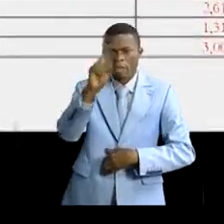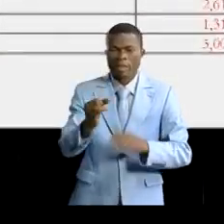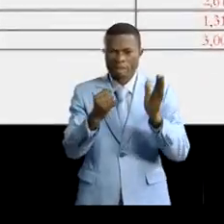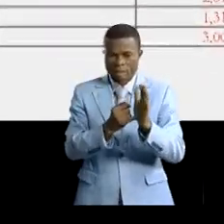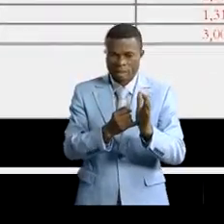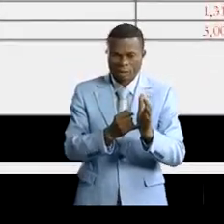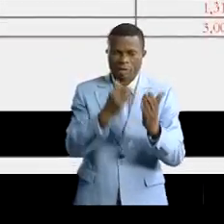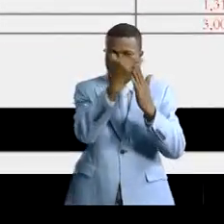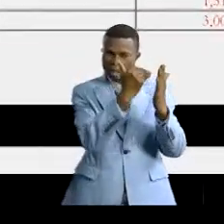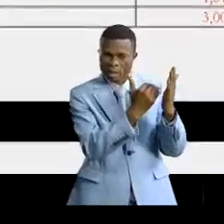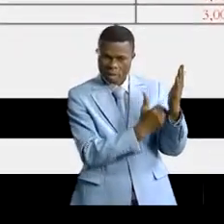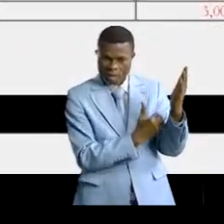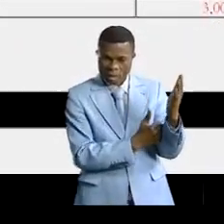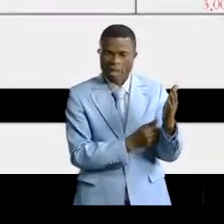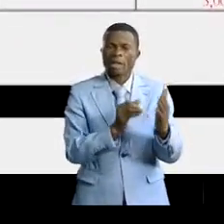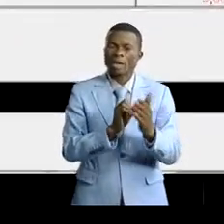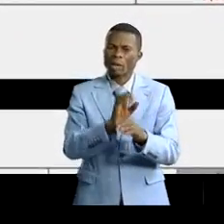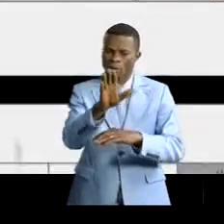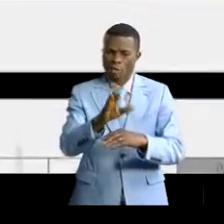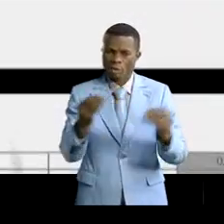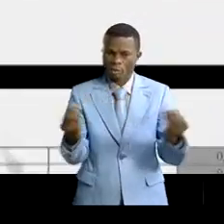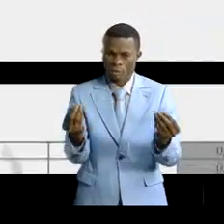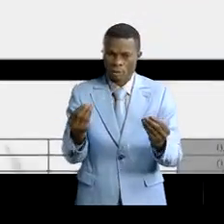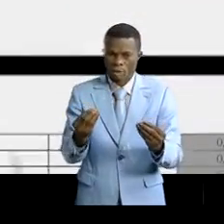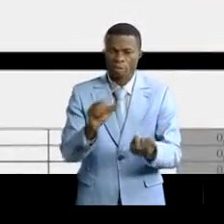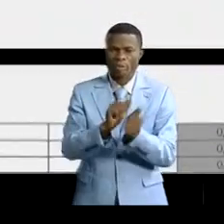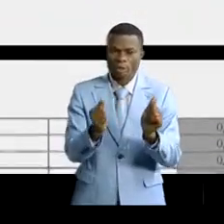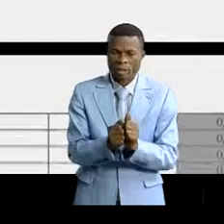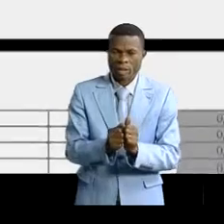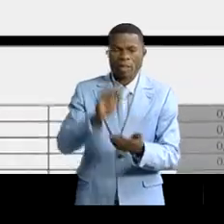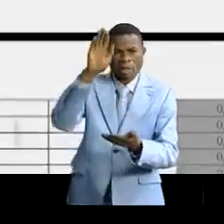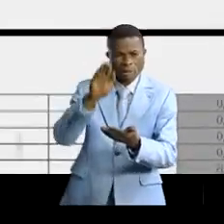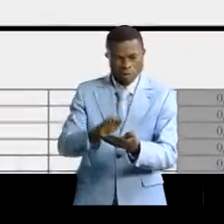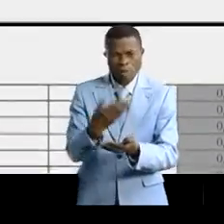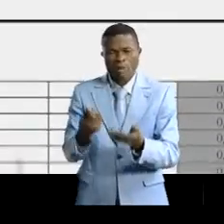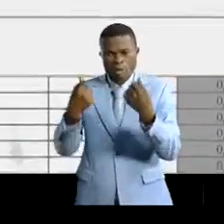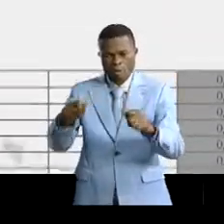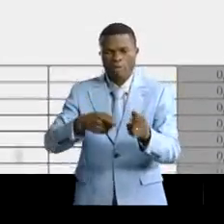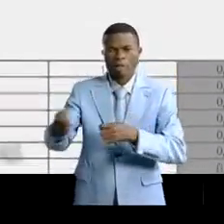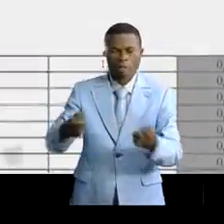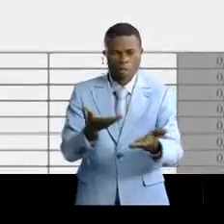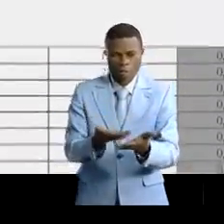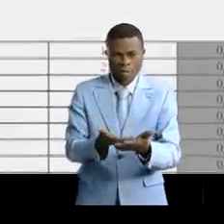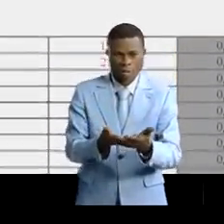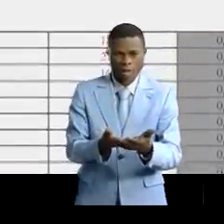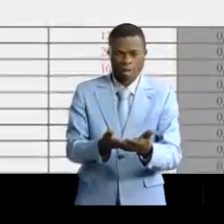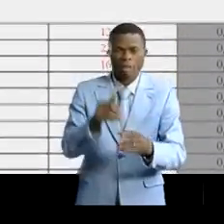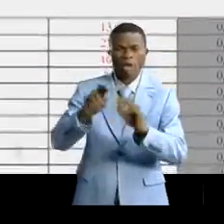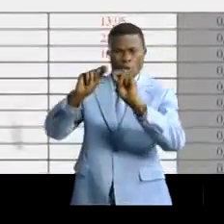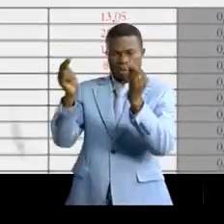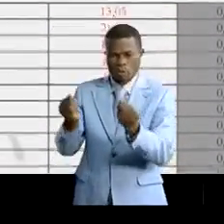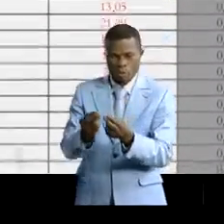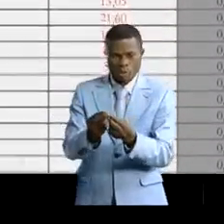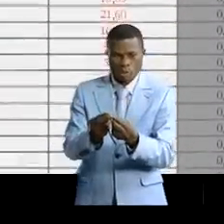été identifiés et élagués, raison indéniable pour que baissent les prix sur le marché. Prenons dans une structure de